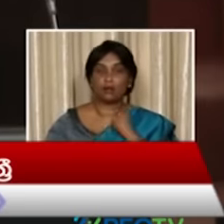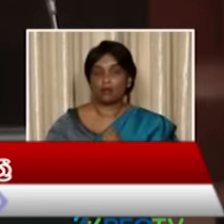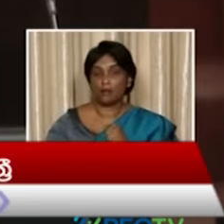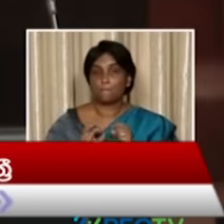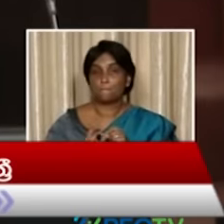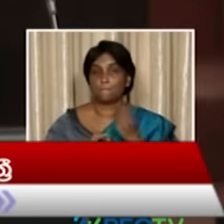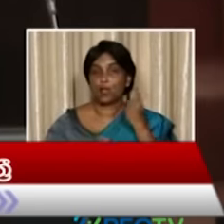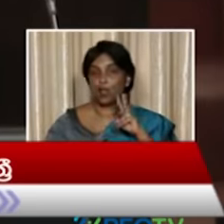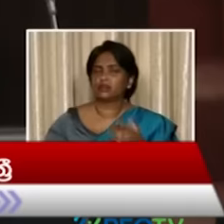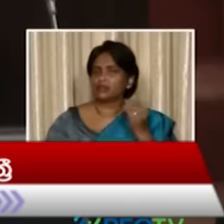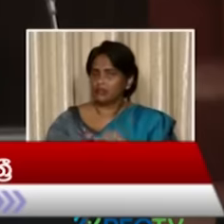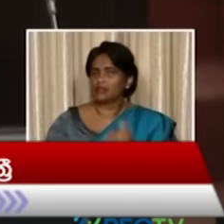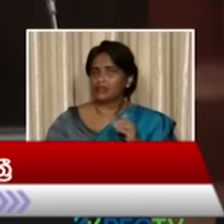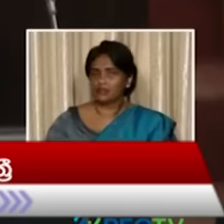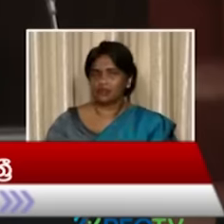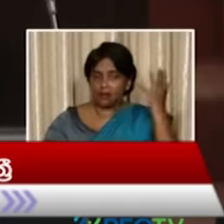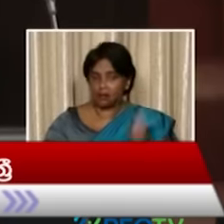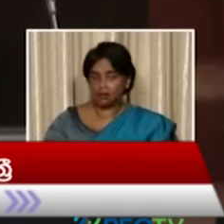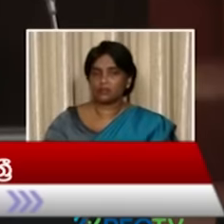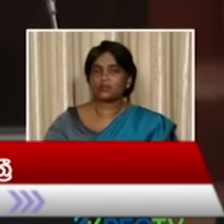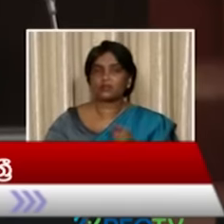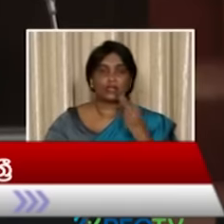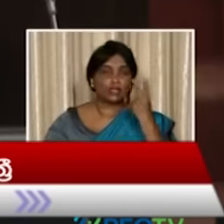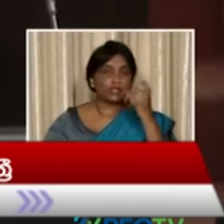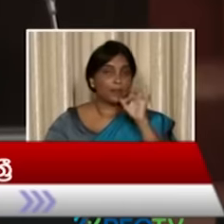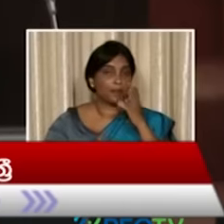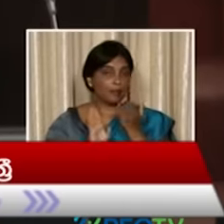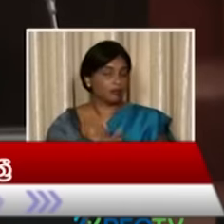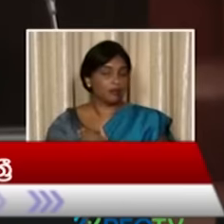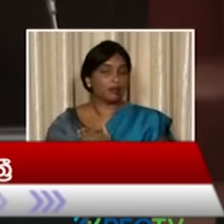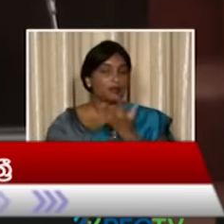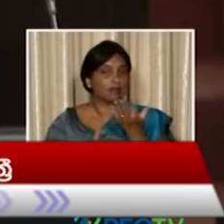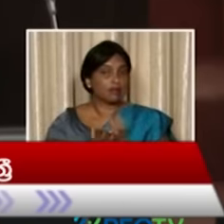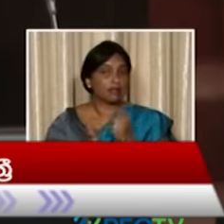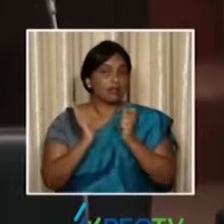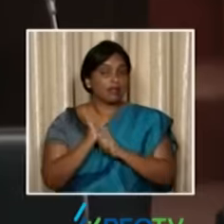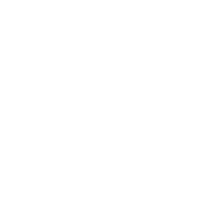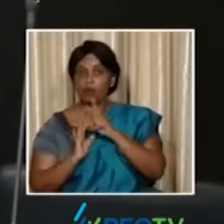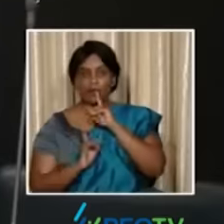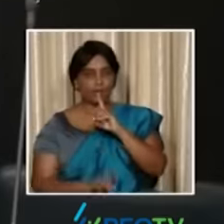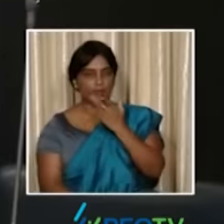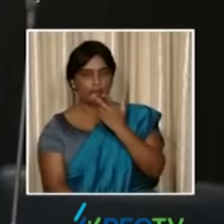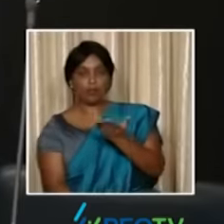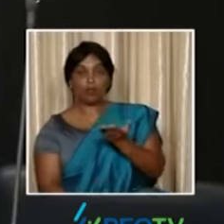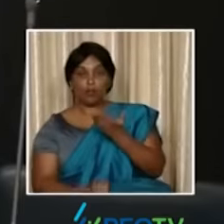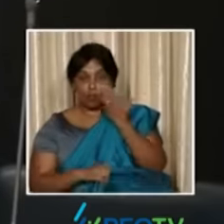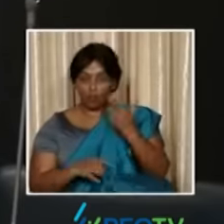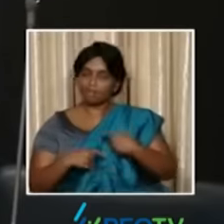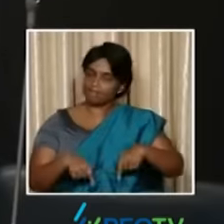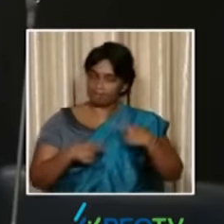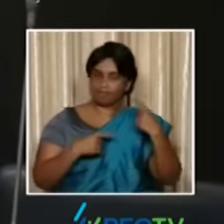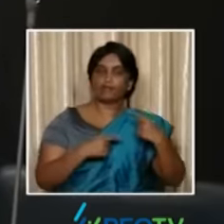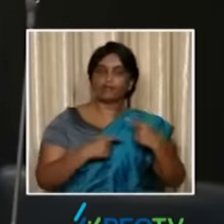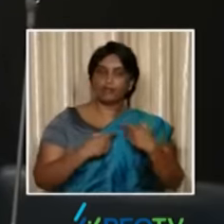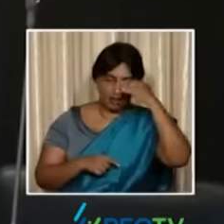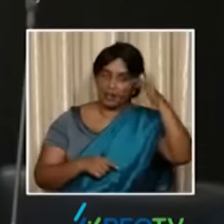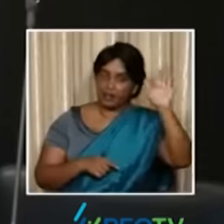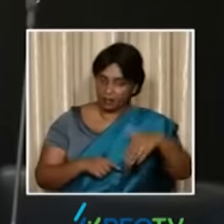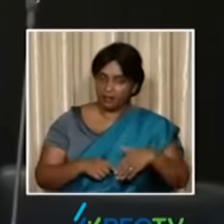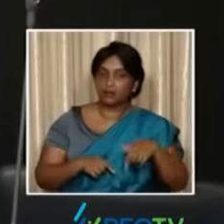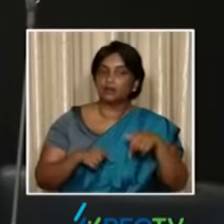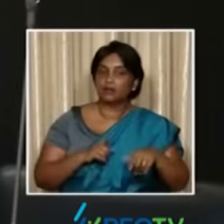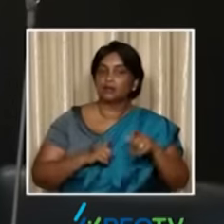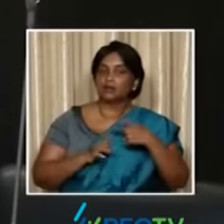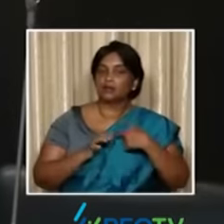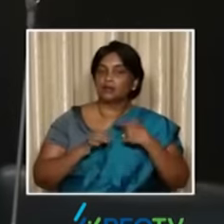බිලි 12ක් ණය ගත්තා කියලා. ඒ ණය ගත්තේ 2015 වල කලින් ගත්ත ණයවල පොලිය කියවන්න. පුළුවන් නම් මම අභියෝග කරනවා ඒක ඔප්පු කරන්න. මේ